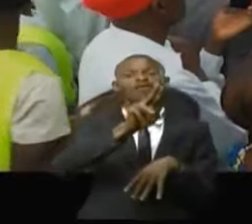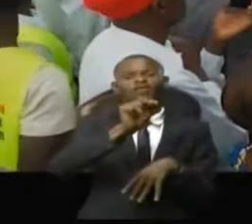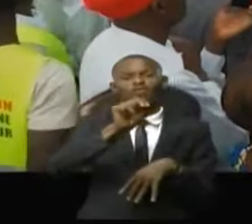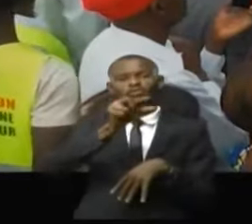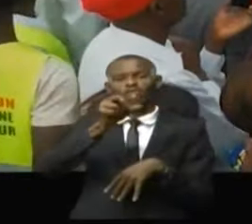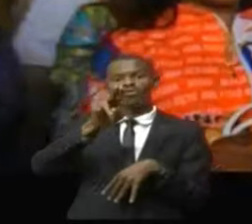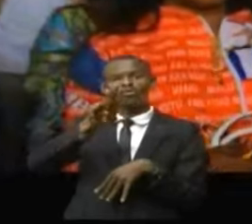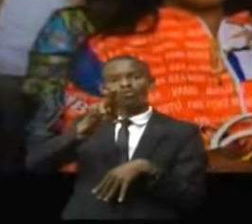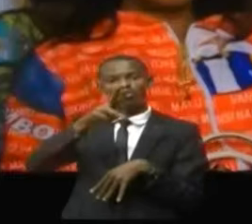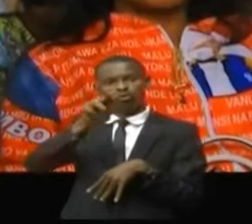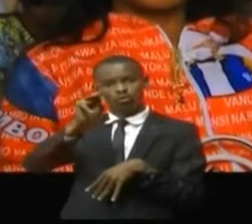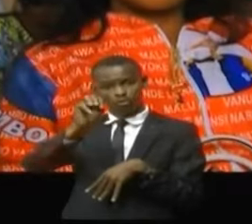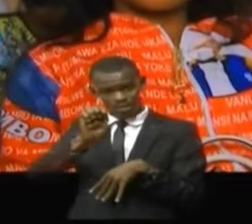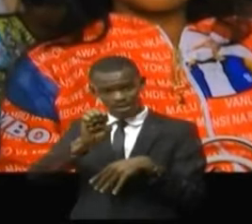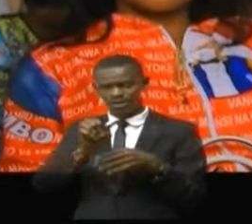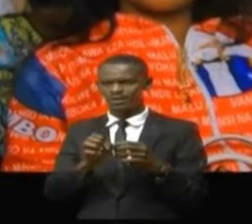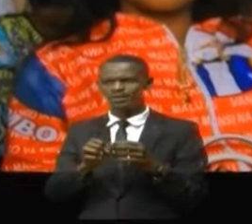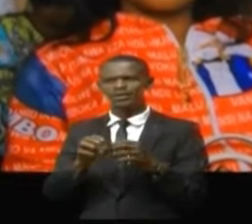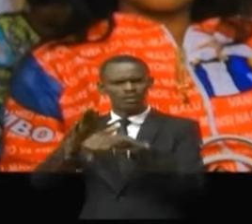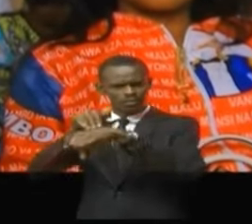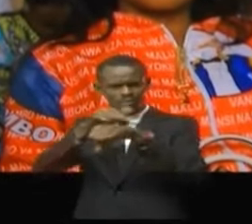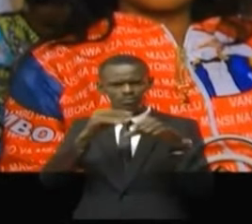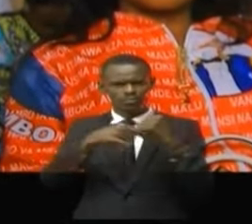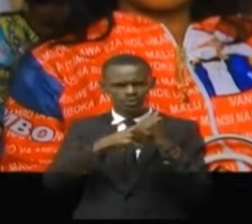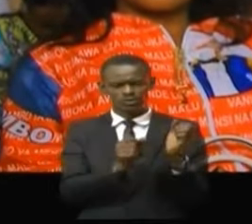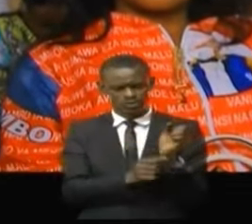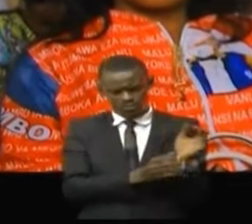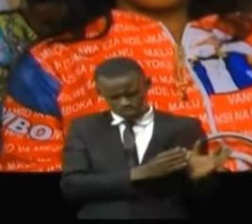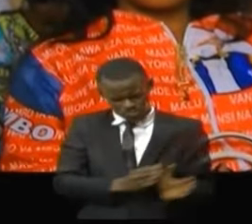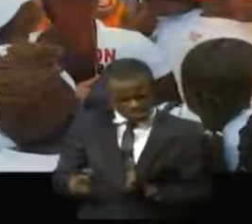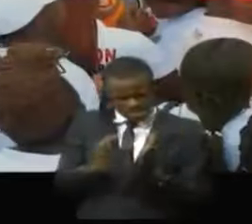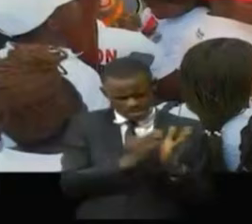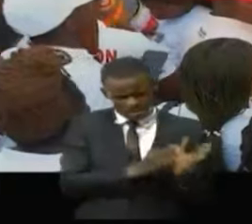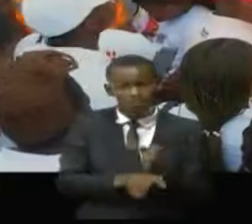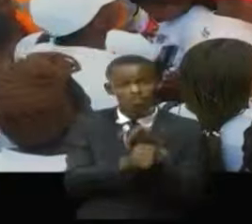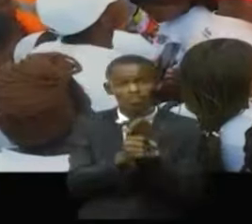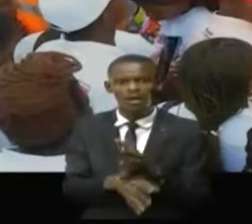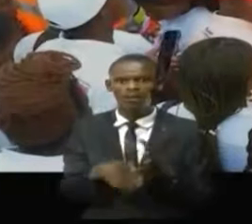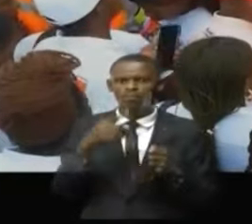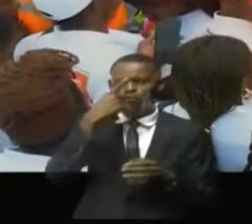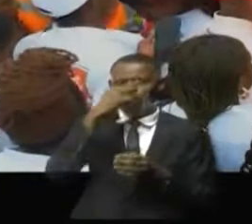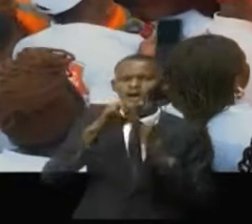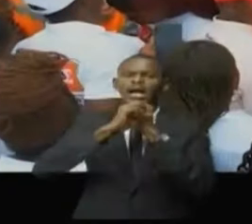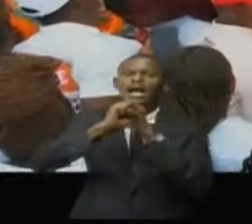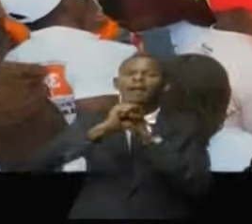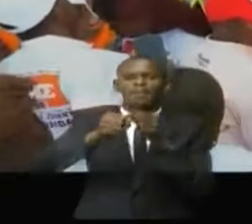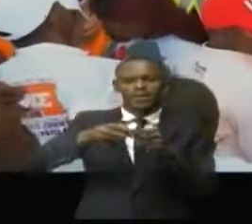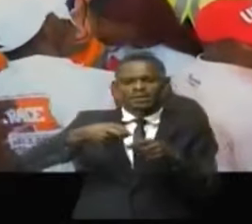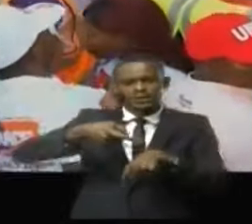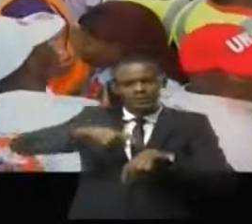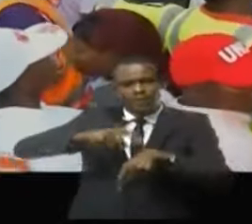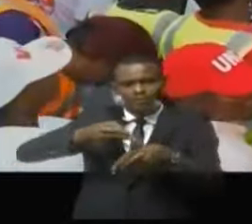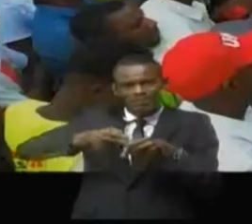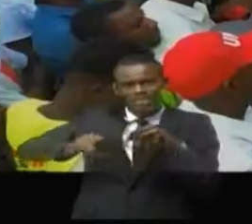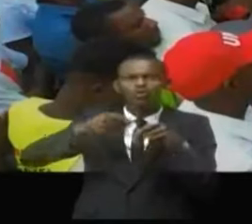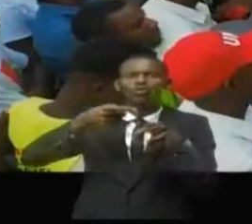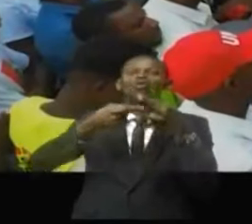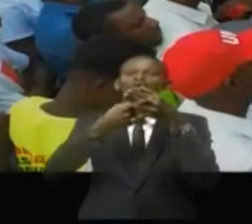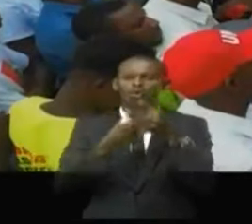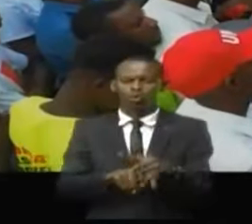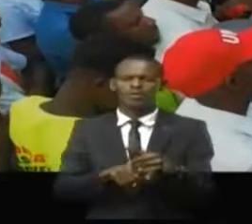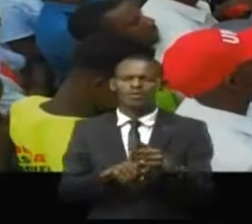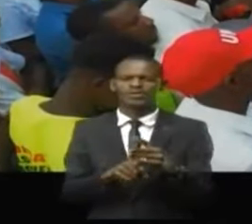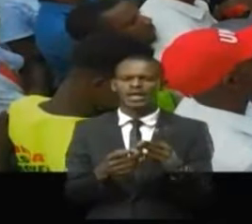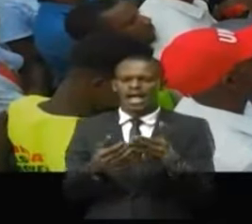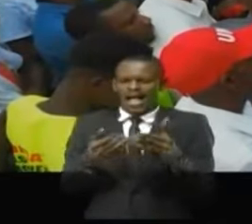campagne électorale qui pointe à l'horizon. C'est dans ce contexte électoral que Christian Massoudi, au milieu de cette foule, a donné le rapport du dernier congrès du parti qui